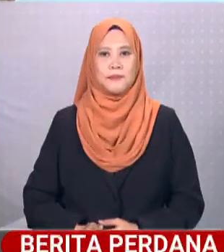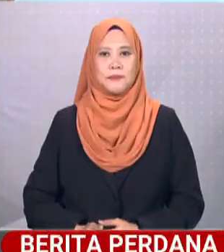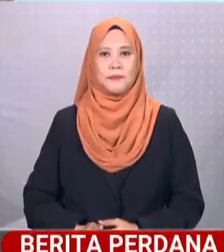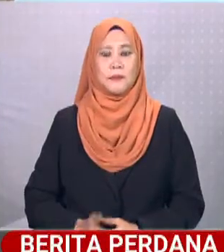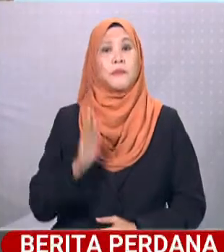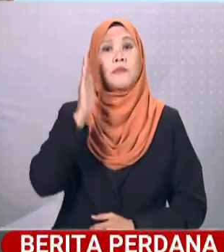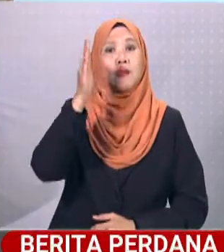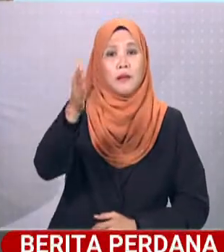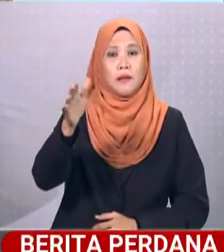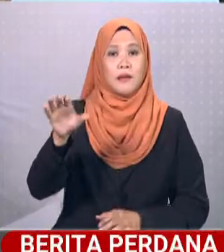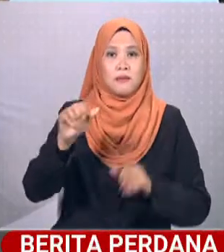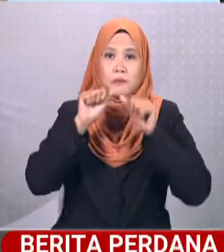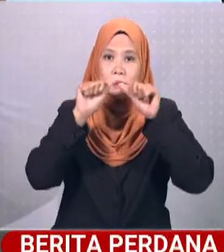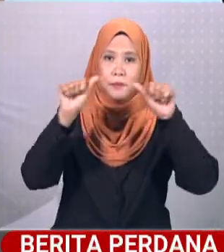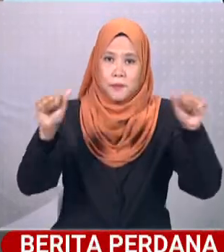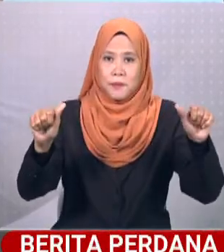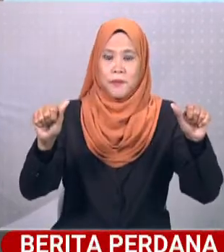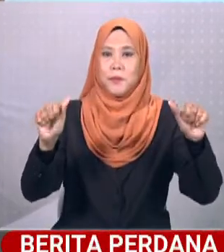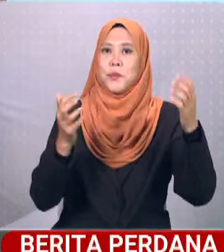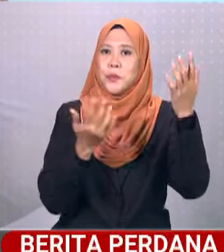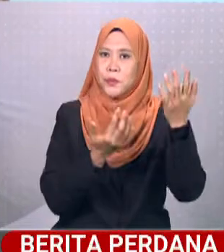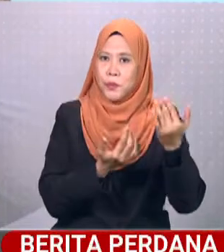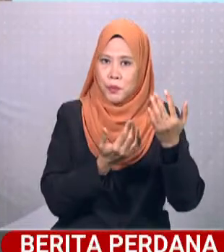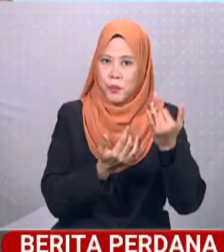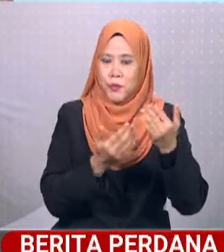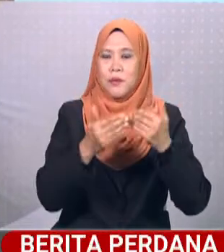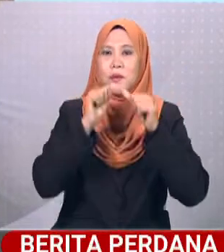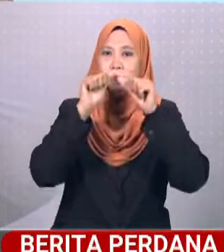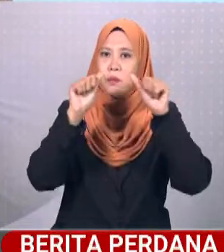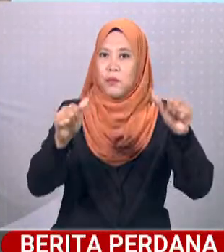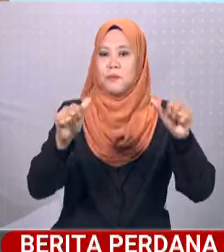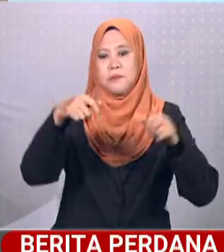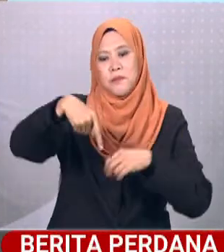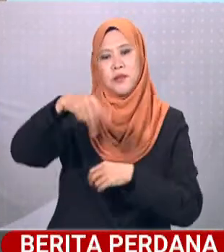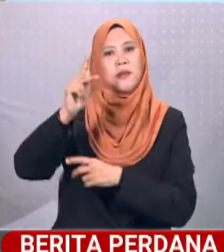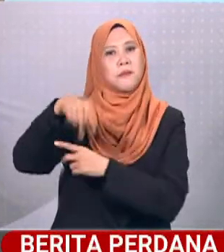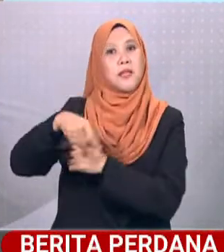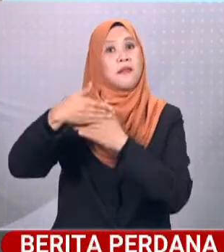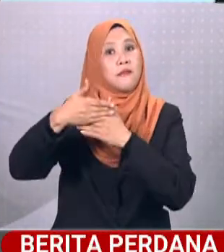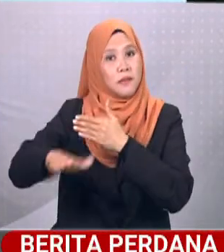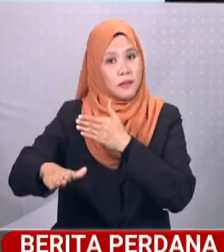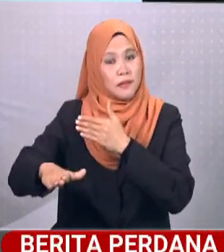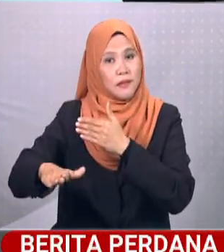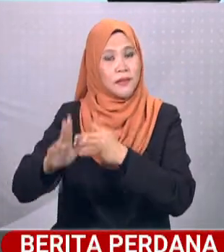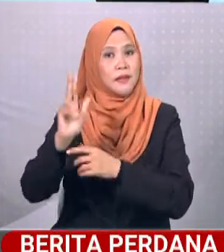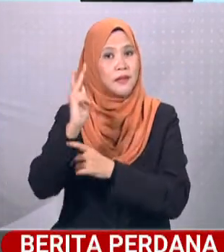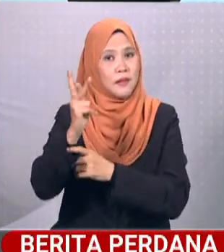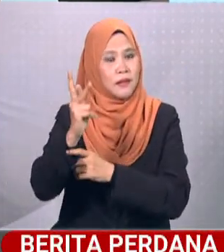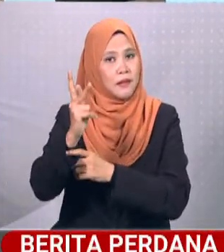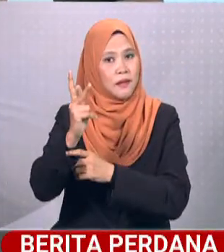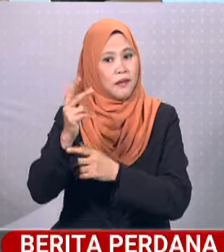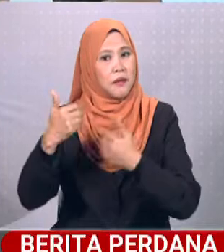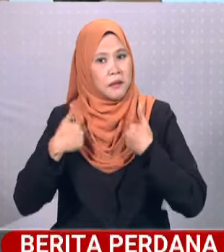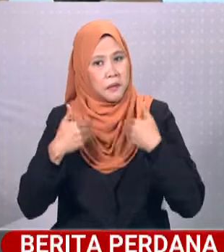Kita akan buat satu kenyataan selepas daripada pengumuman berkenaan PKP. PKP yang ketiga ada